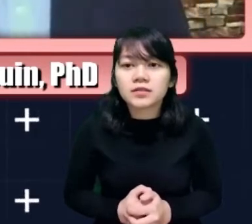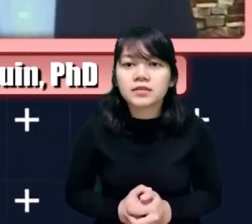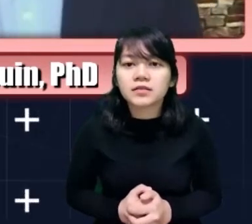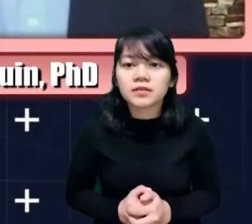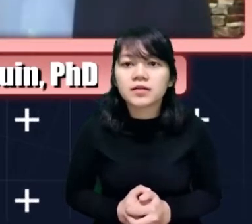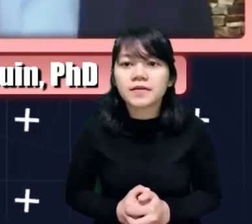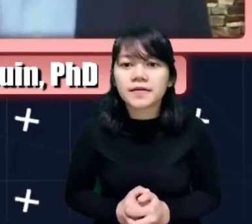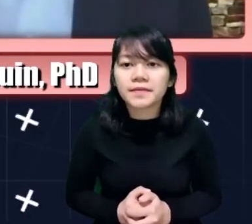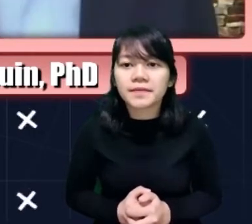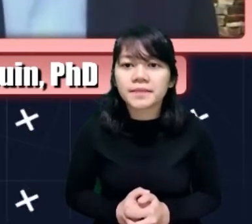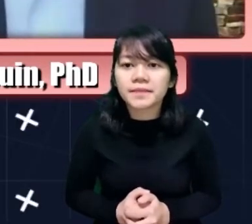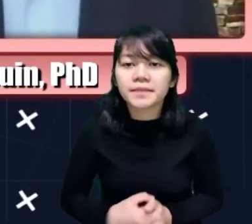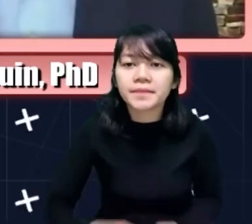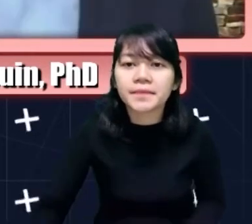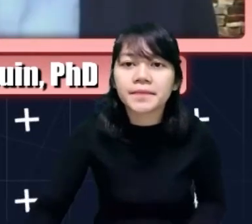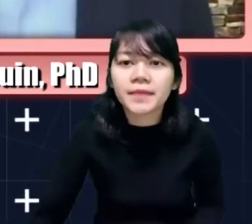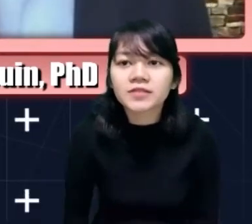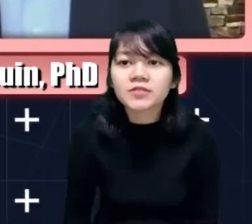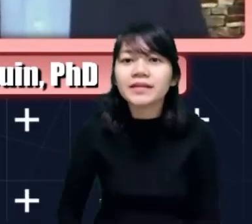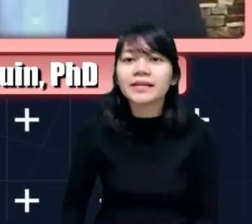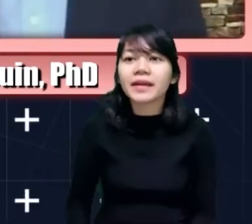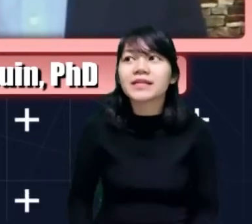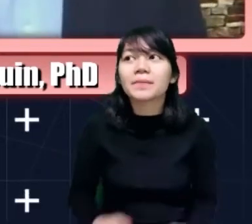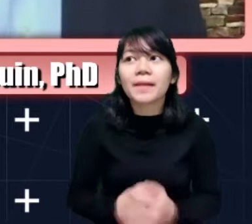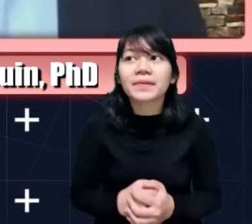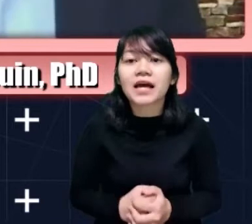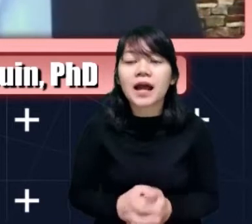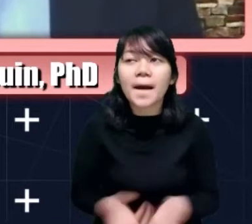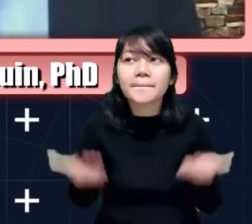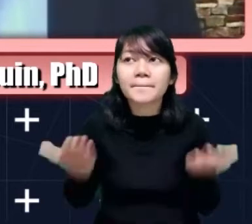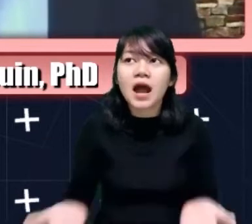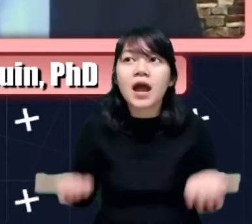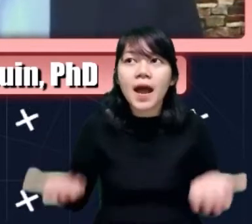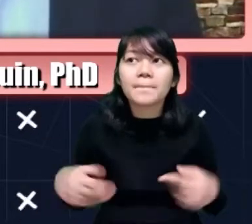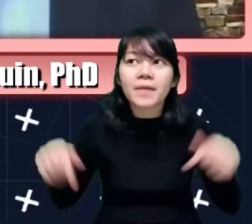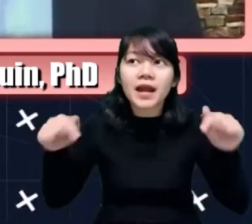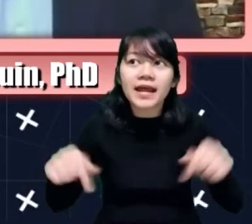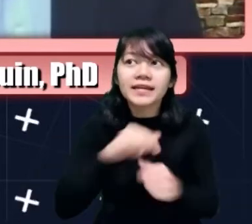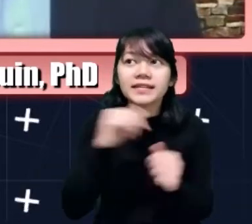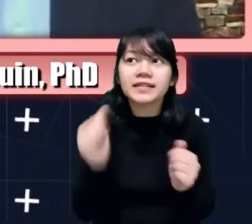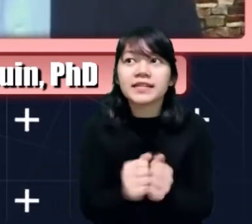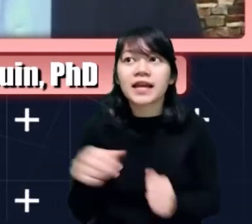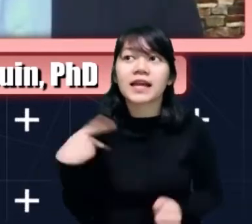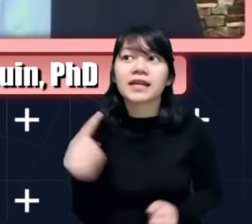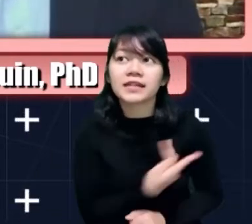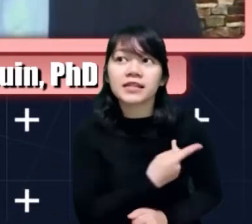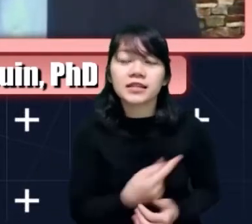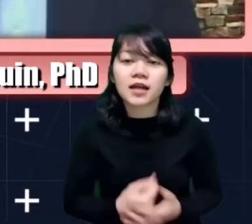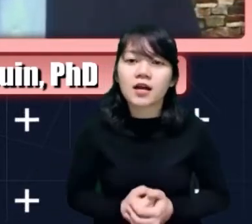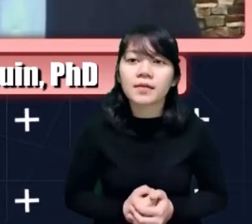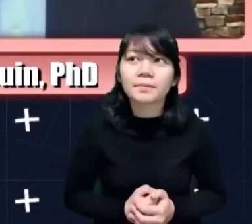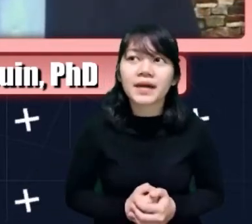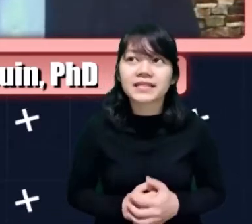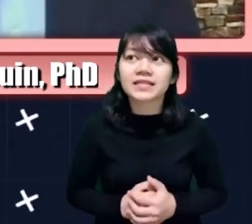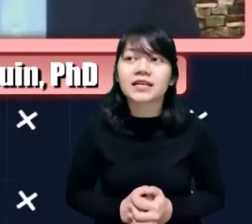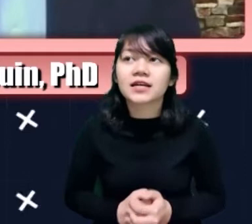kakinya nah ketangkap, bagaimana ini dengan ikan ya, sebab ikan kan tidak disembelih seperti